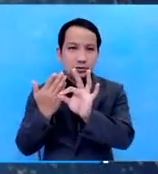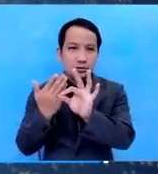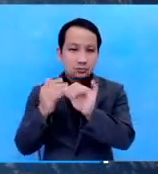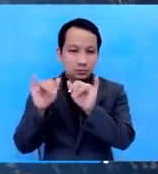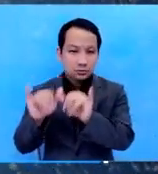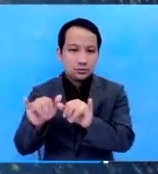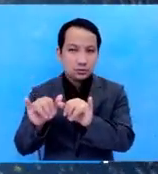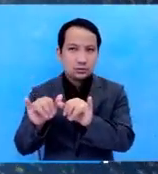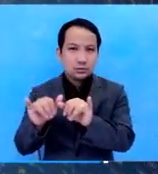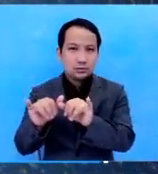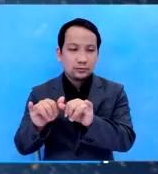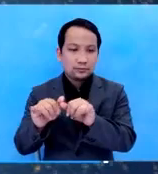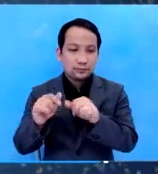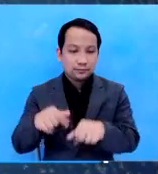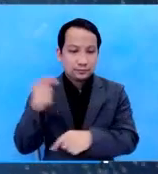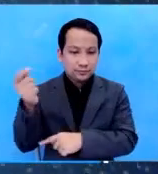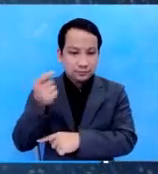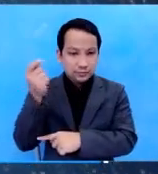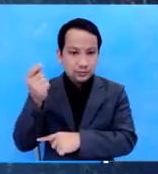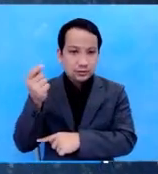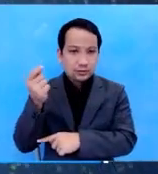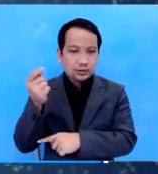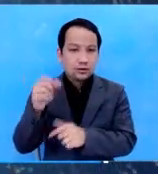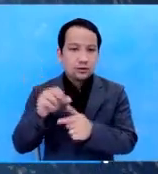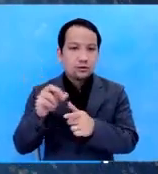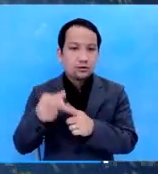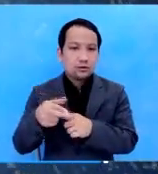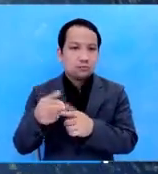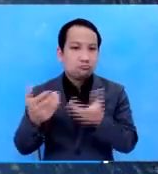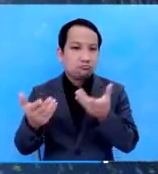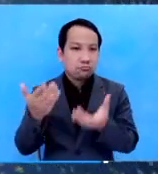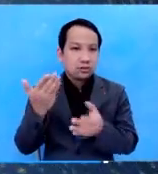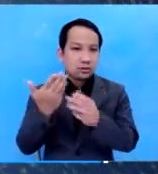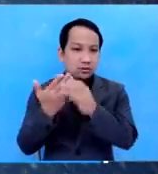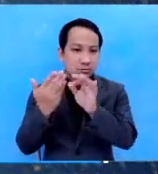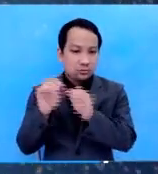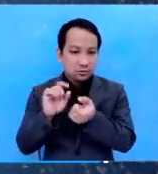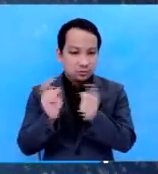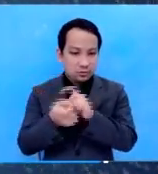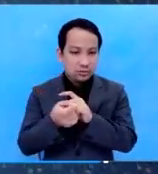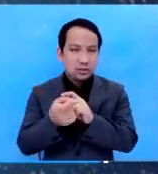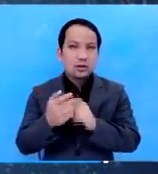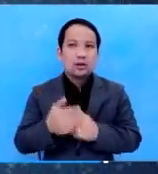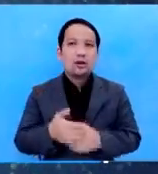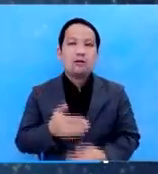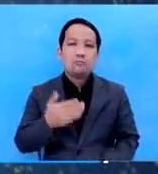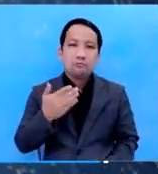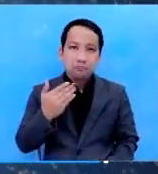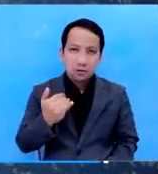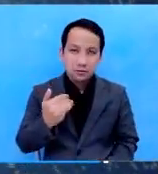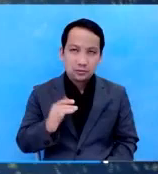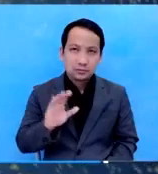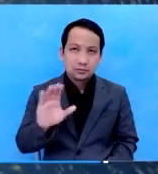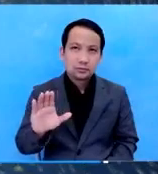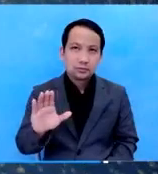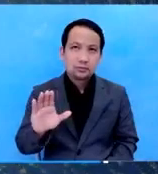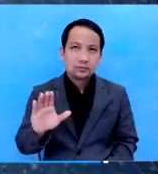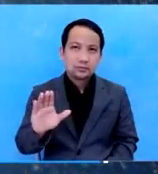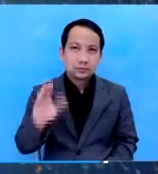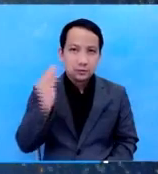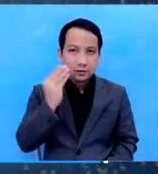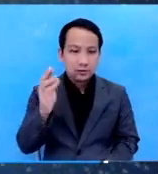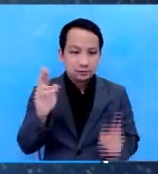patungo dito sa Tuguegarao or maaaring magbago pa. Somehow, ang paghahanda naman